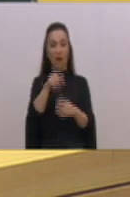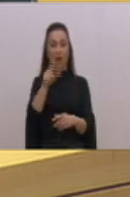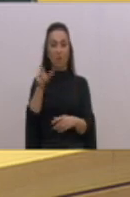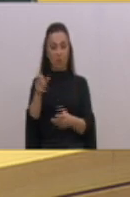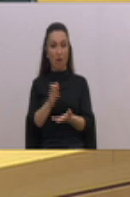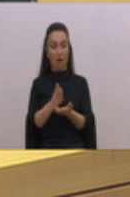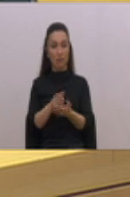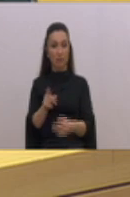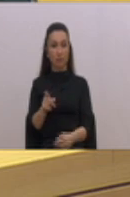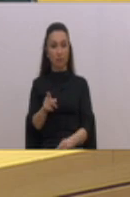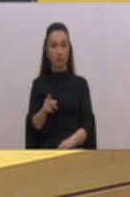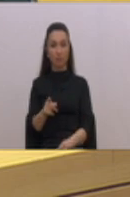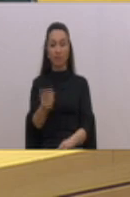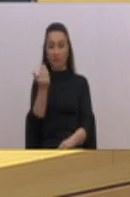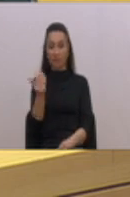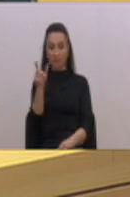ყავს.